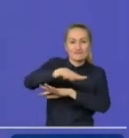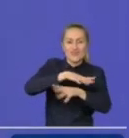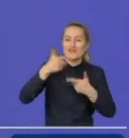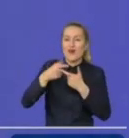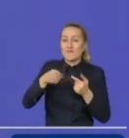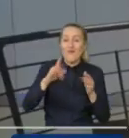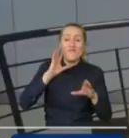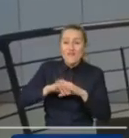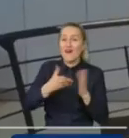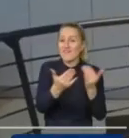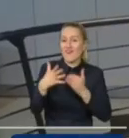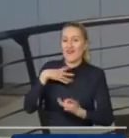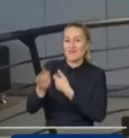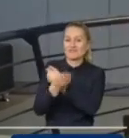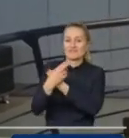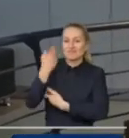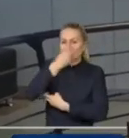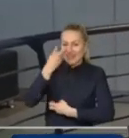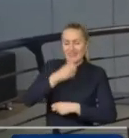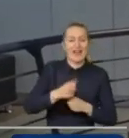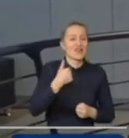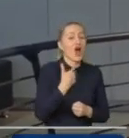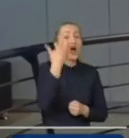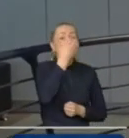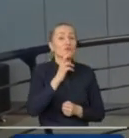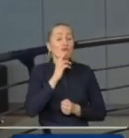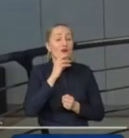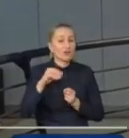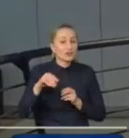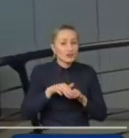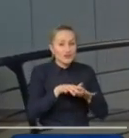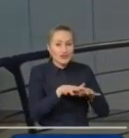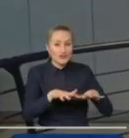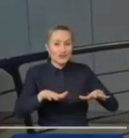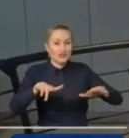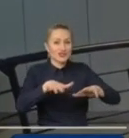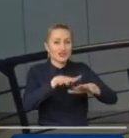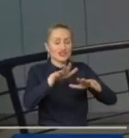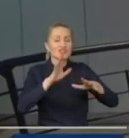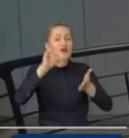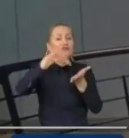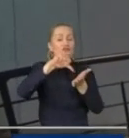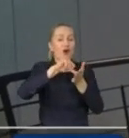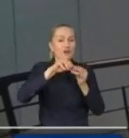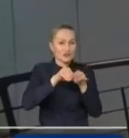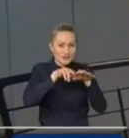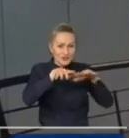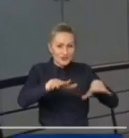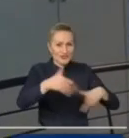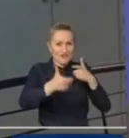na wody nauki. Przesuwam tą ciepłą wodę, no bardziej w stronę środka naszej